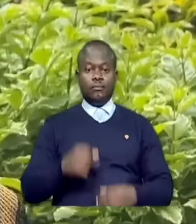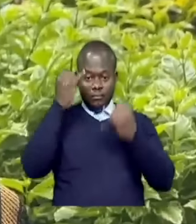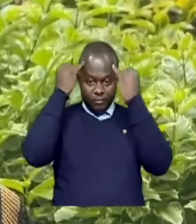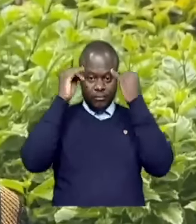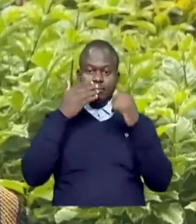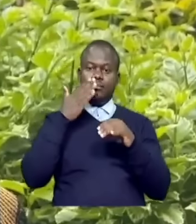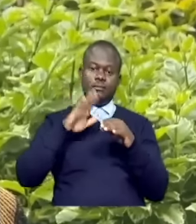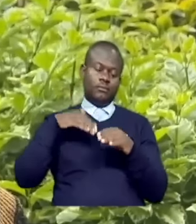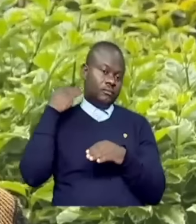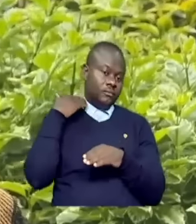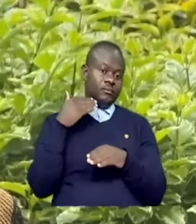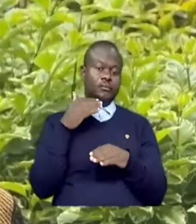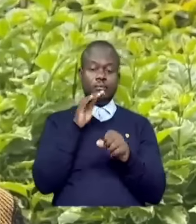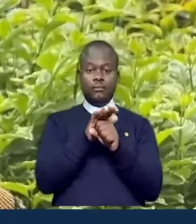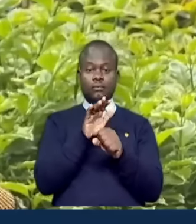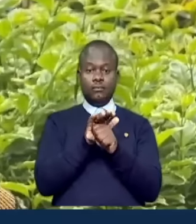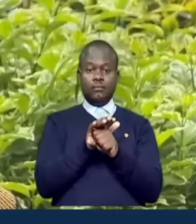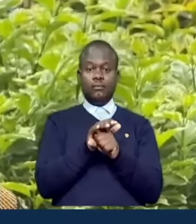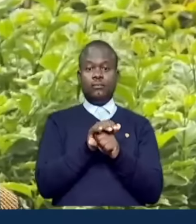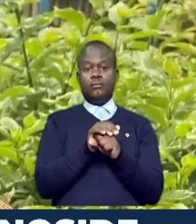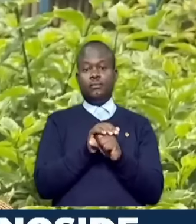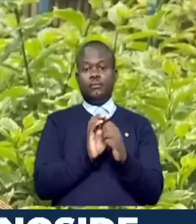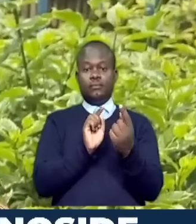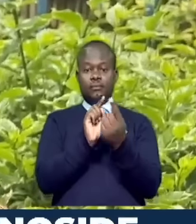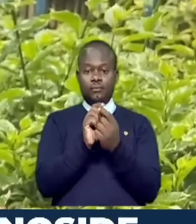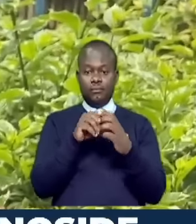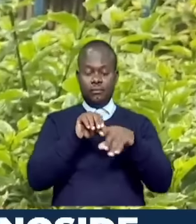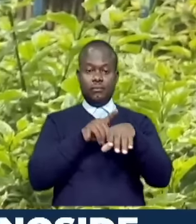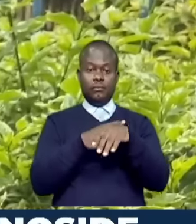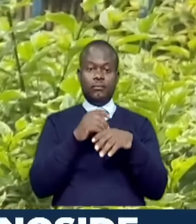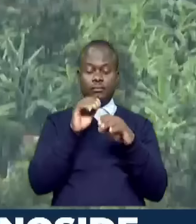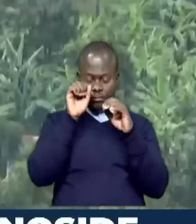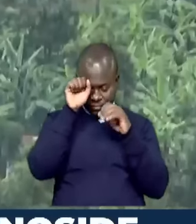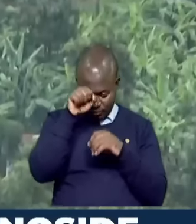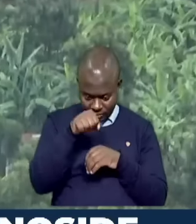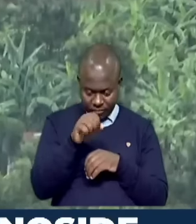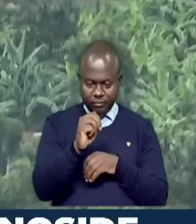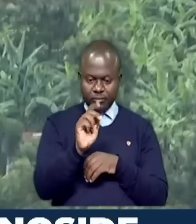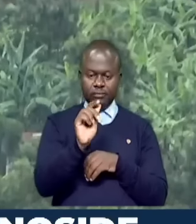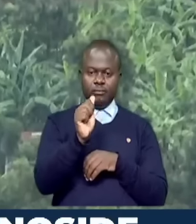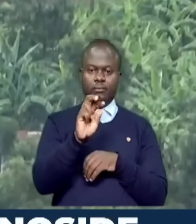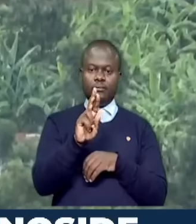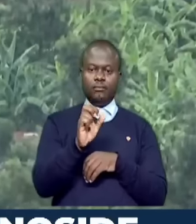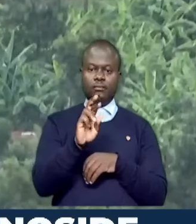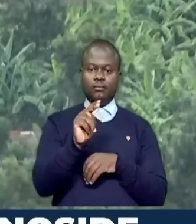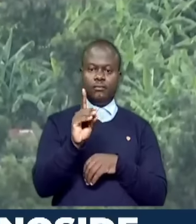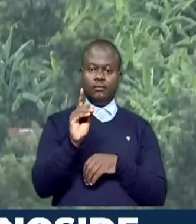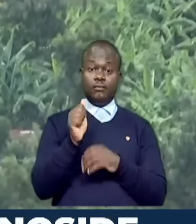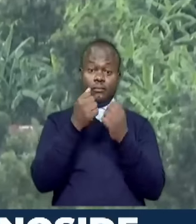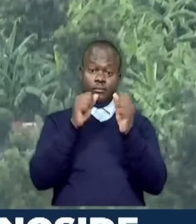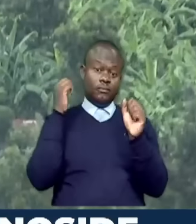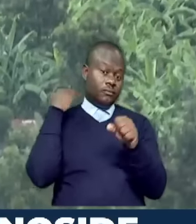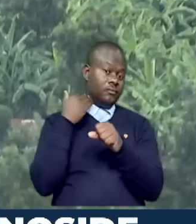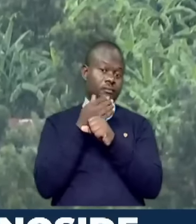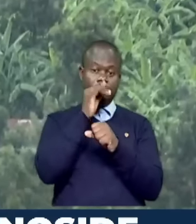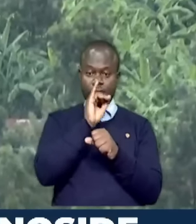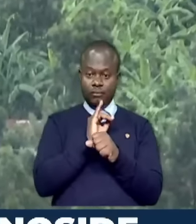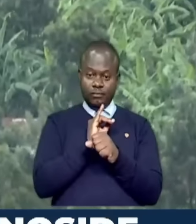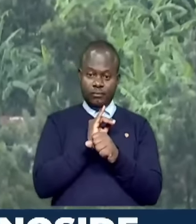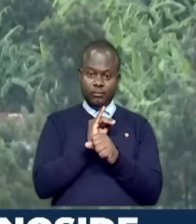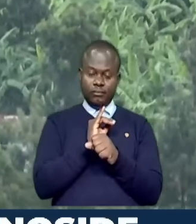ingengabitekerezo dukunda guhura nazo mu gihe cy'icyunamo Mukarurinda Vestine wo mu murenge wa Nzahaha yarokotse jenoside yakorewe